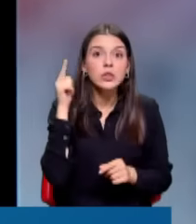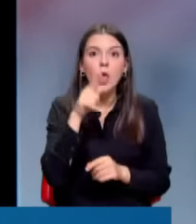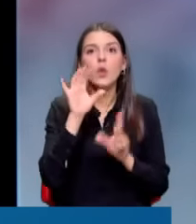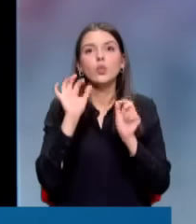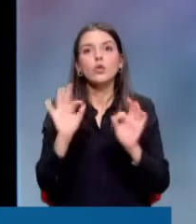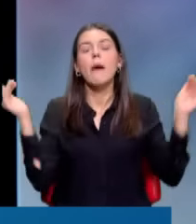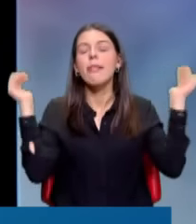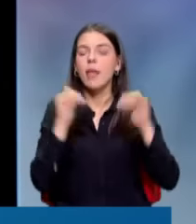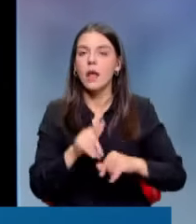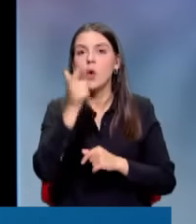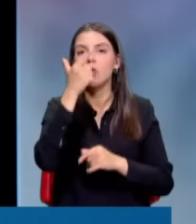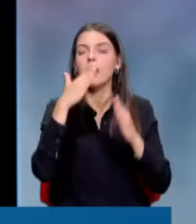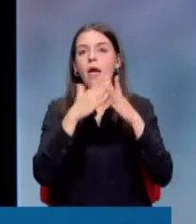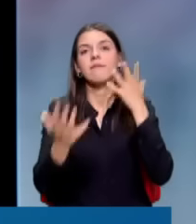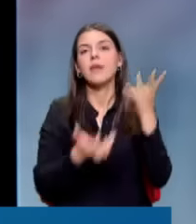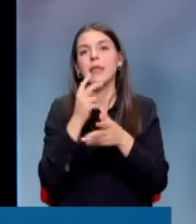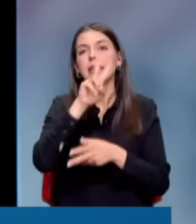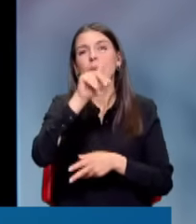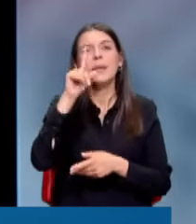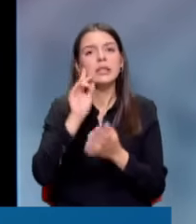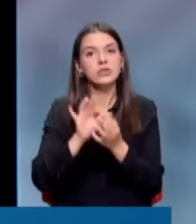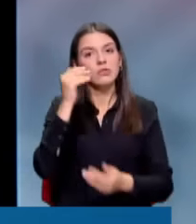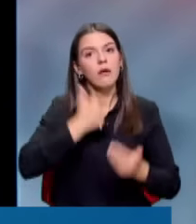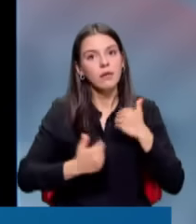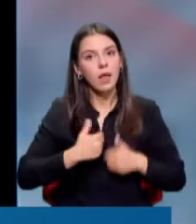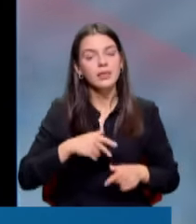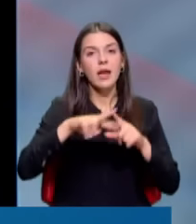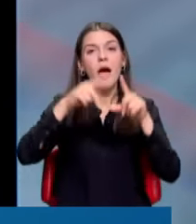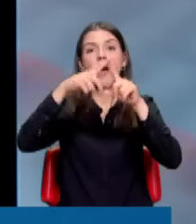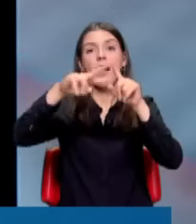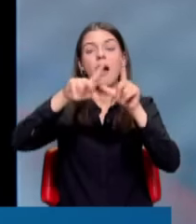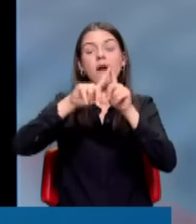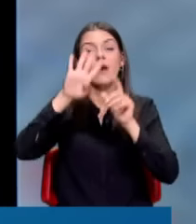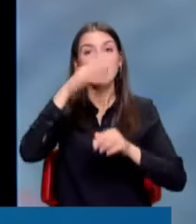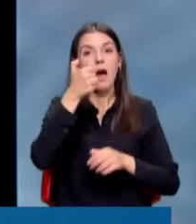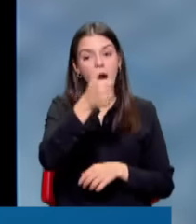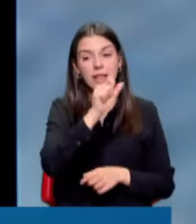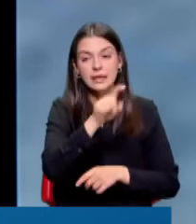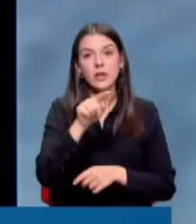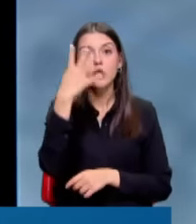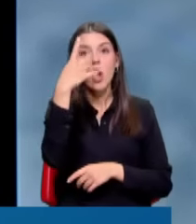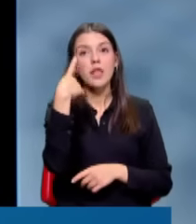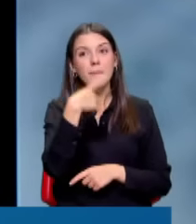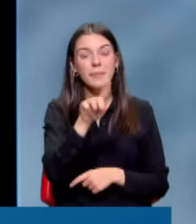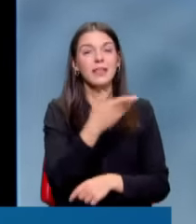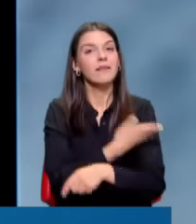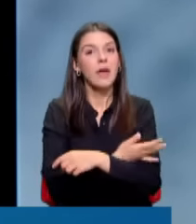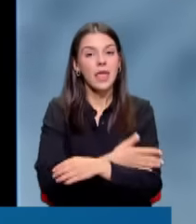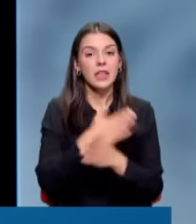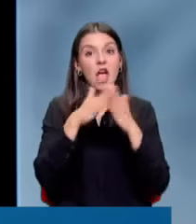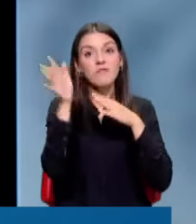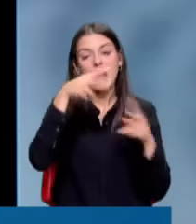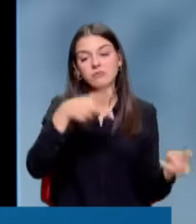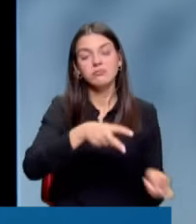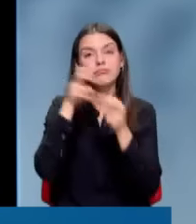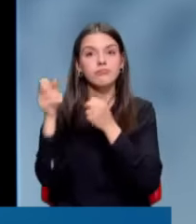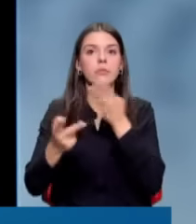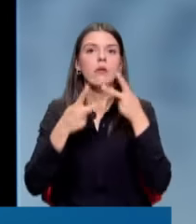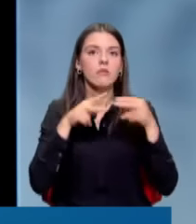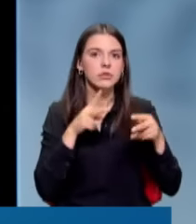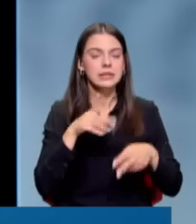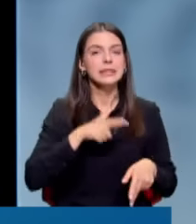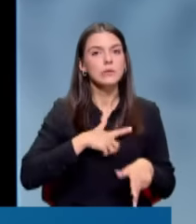16 ev yandı, 21 kişi yaralandı. AFAD 6 ilde 4000'e yakın yurttaşın tahliye edildiğini açıkladı. İzmir Büyükşehir